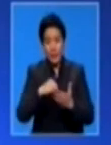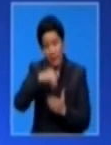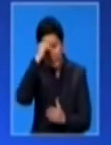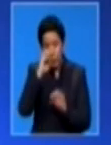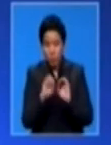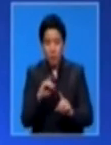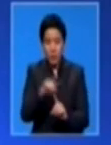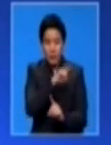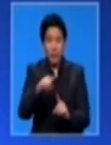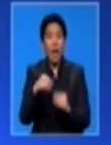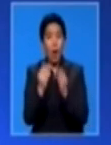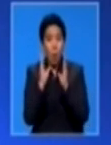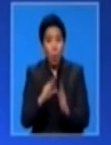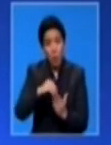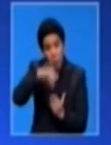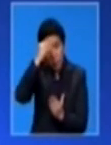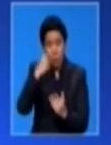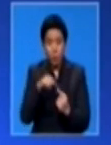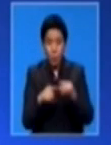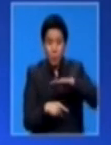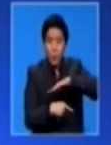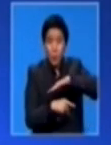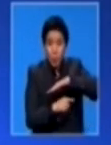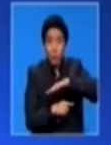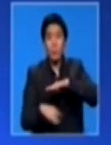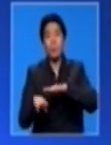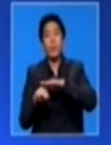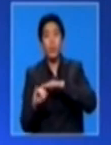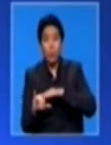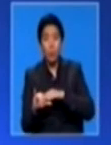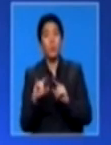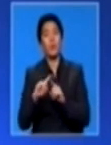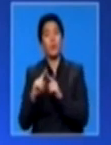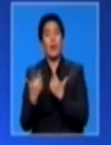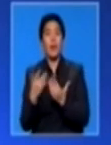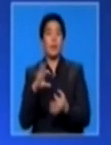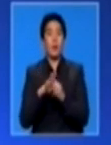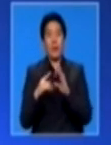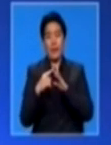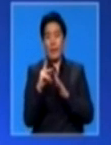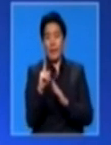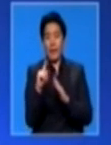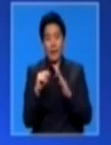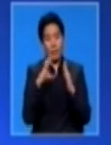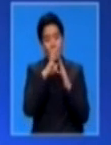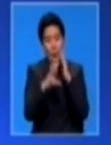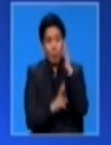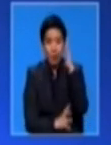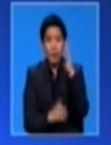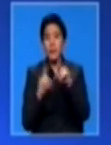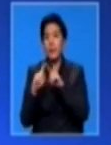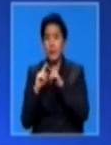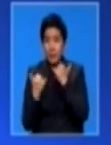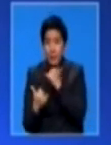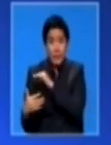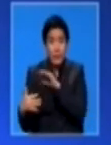ยให้กับผู้เรียนทั้งระดับประถมศึกษามัธยมศึกษาระดับเขตพื้นที่และภูมิภาคทั่วประเทศร